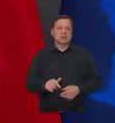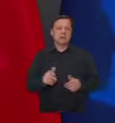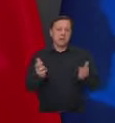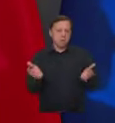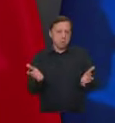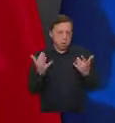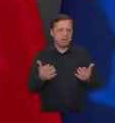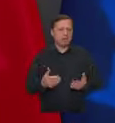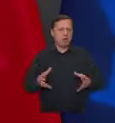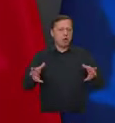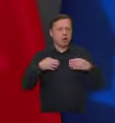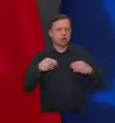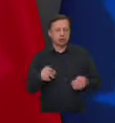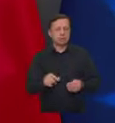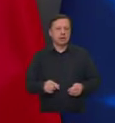łatwy uzyskiwali